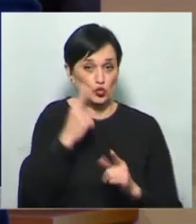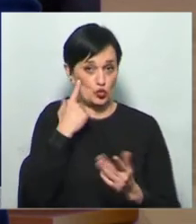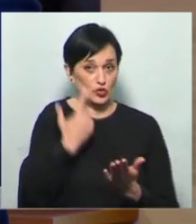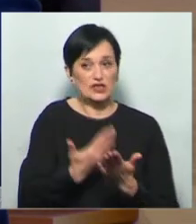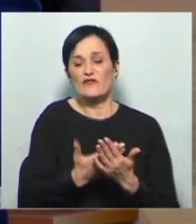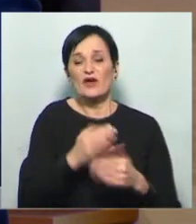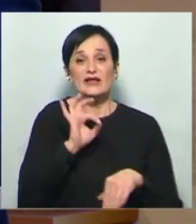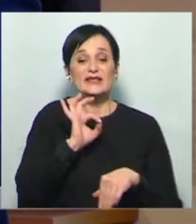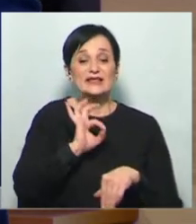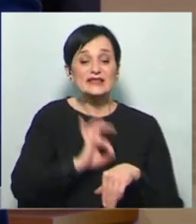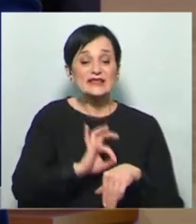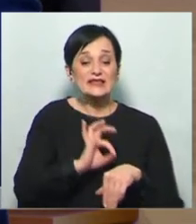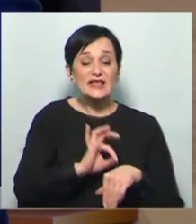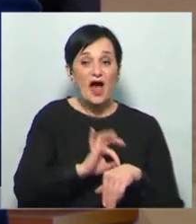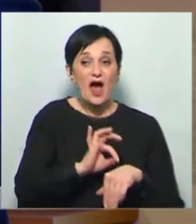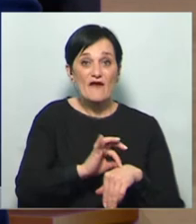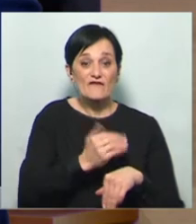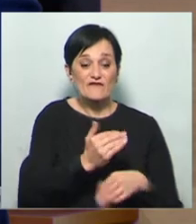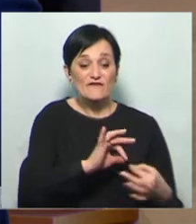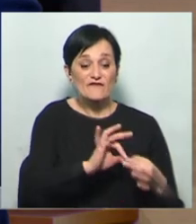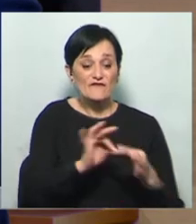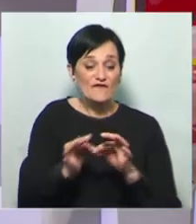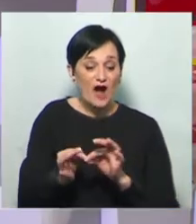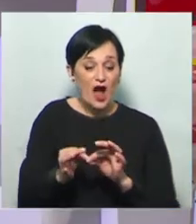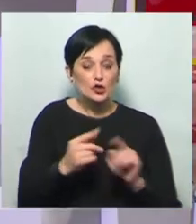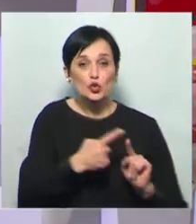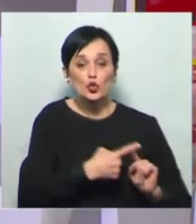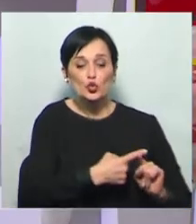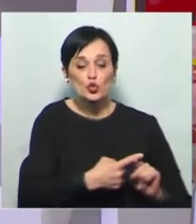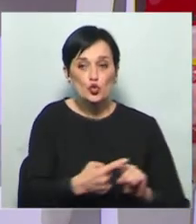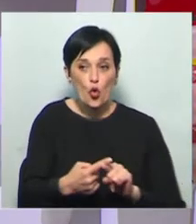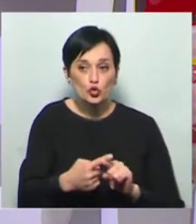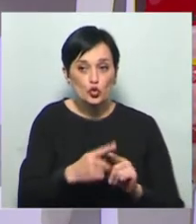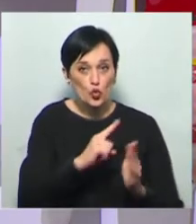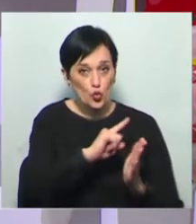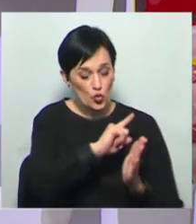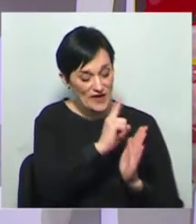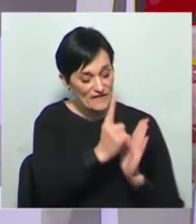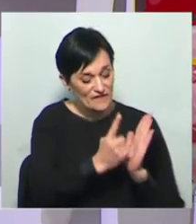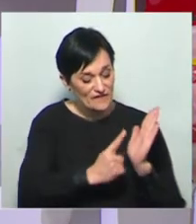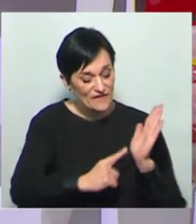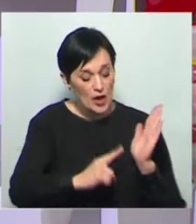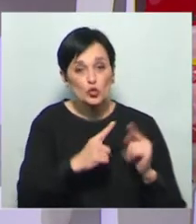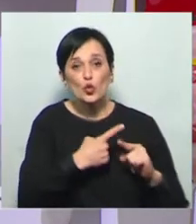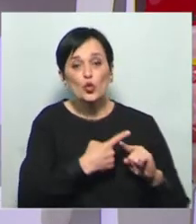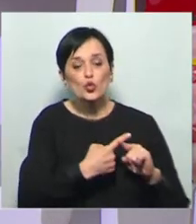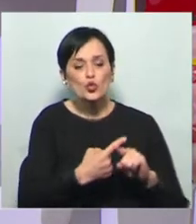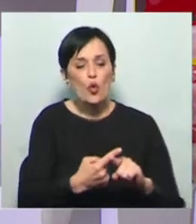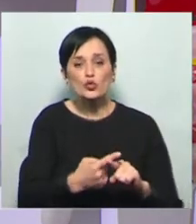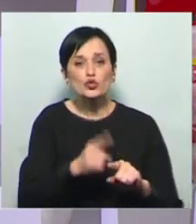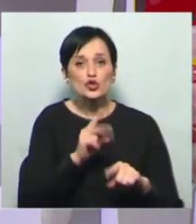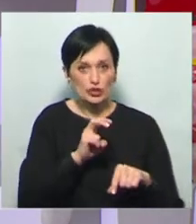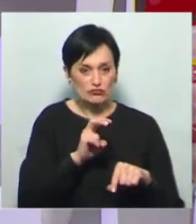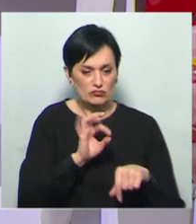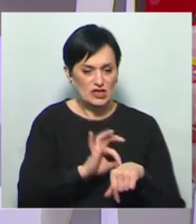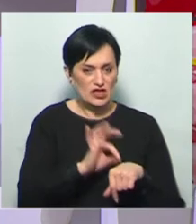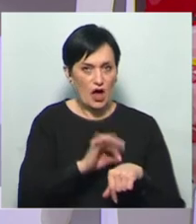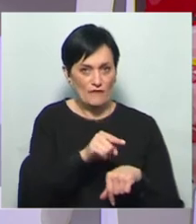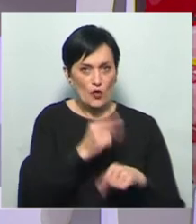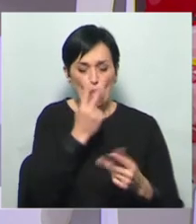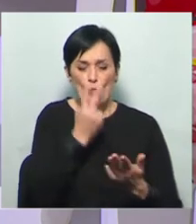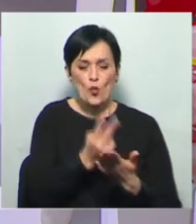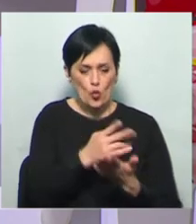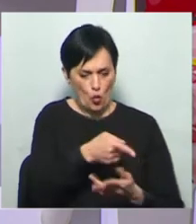თვითონ დაავადების განმარტება, ანუ დეფინიცია, ქრონიკული ვენური დაავადება, ხო? ქრონიკული ნიშნავს ეს დაავადება, მიუხედავად იმისა, რომ მას